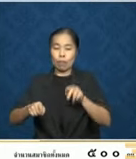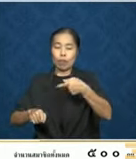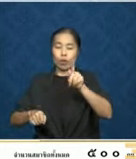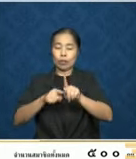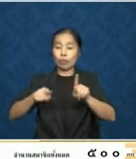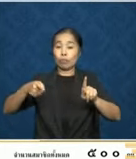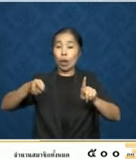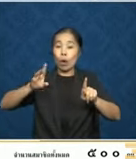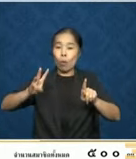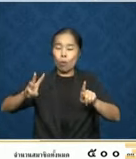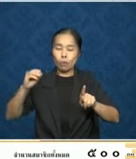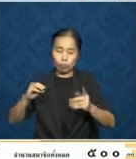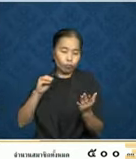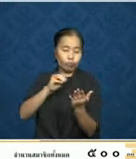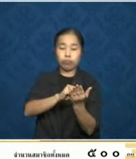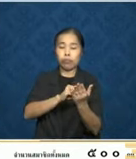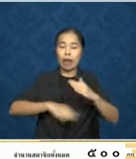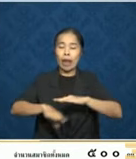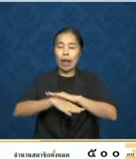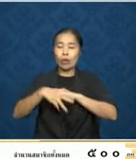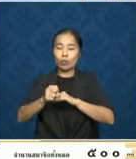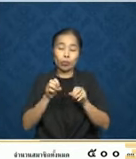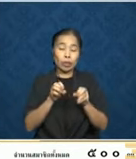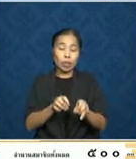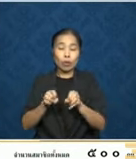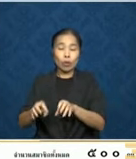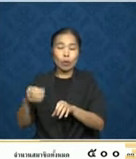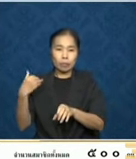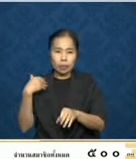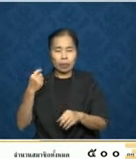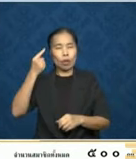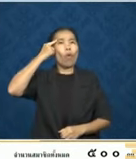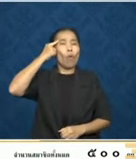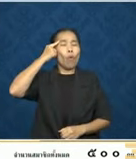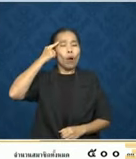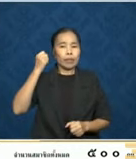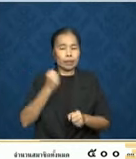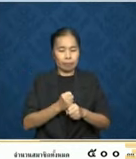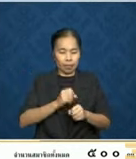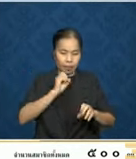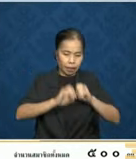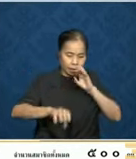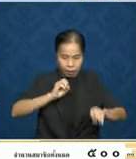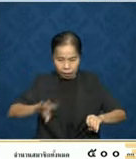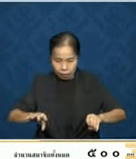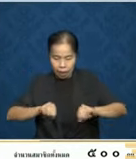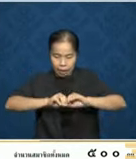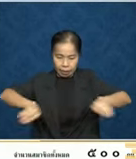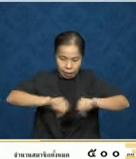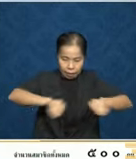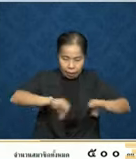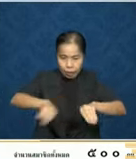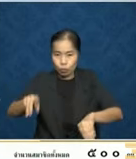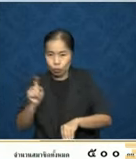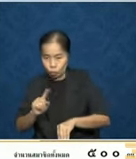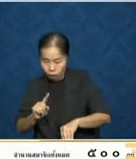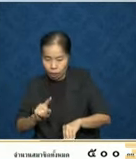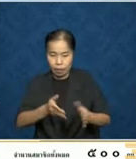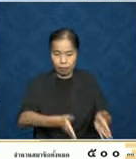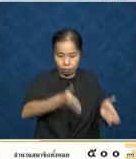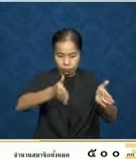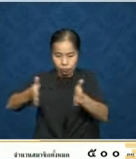นี่ยจะมีบรรจุอยู่ในหลักสูตรทั้งหมดค่ะป.1ก็เริ่ม identify เริ่มรู้แล้วว่าเราจะแยกขยะยังไงขยะมีกี่ชนิดเริ่มจะบอกได้ว่า